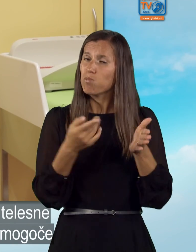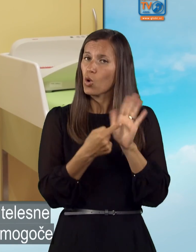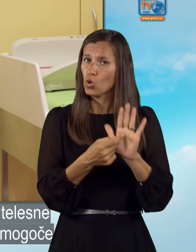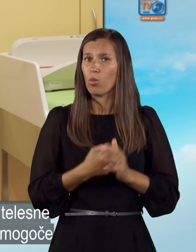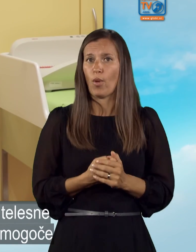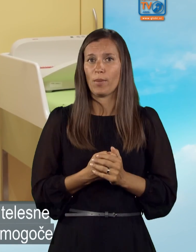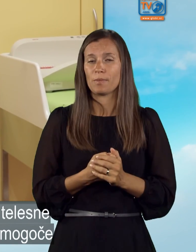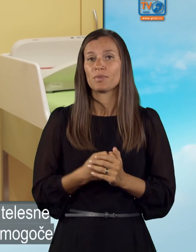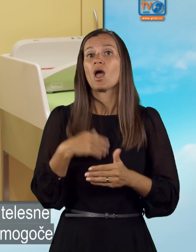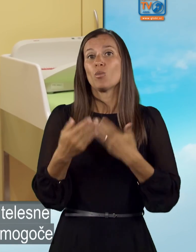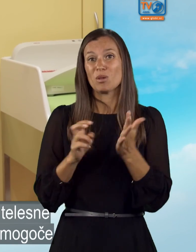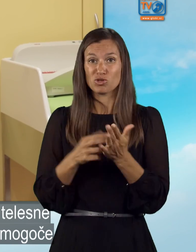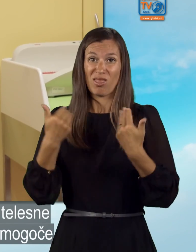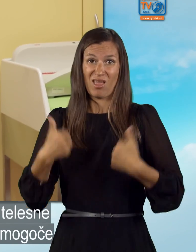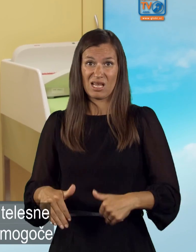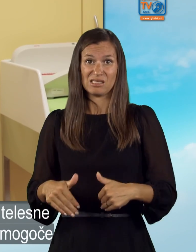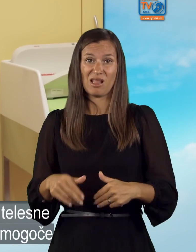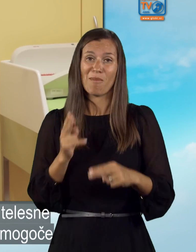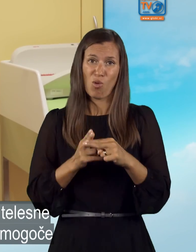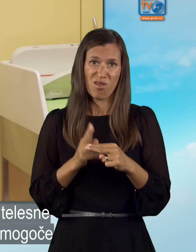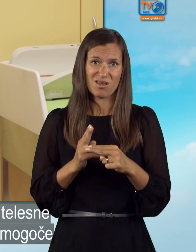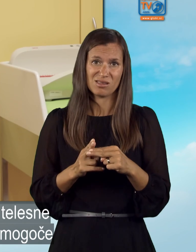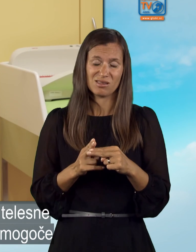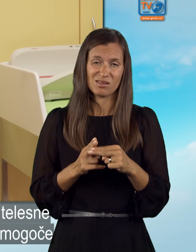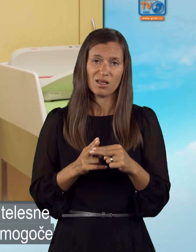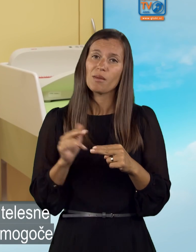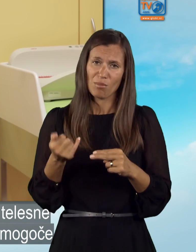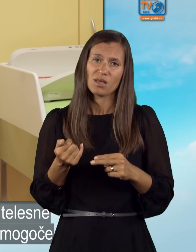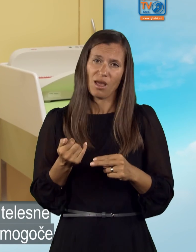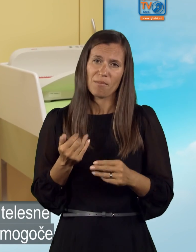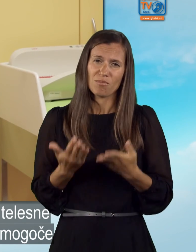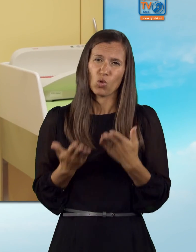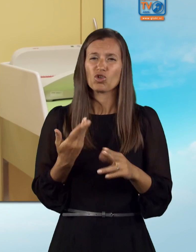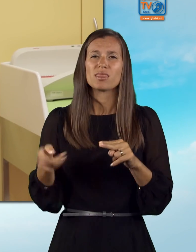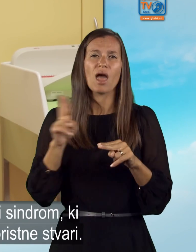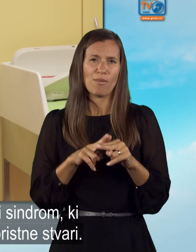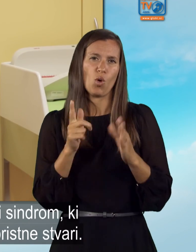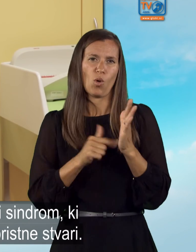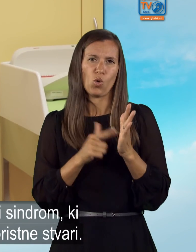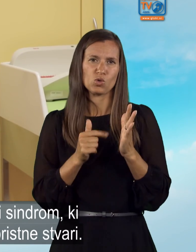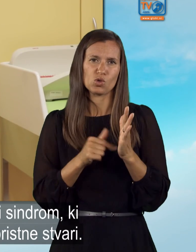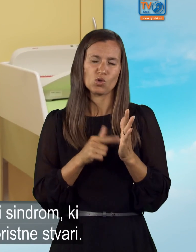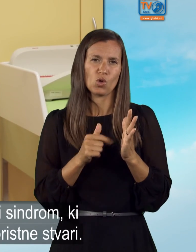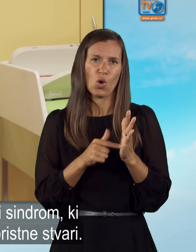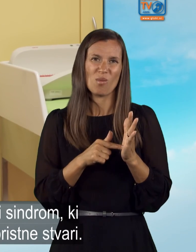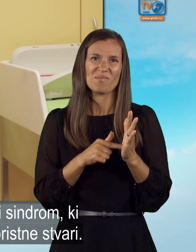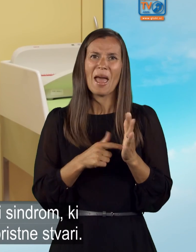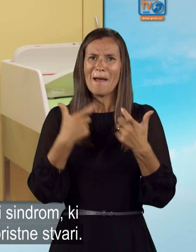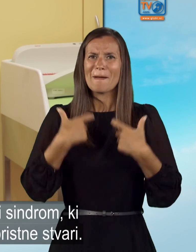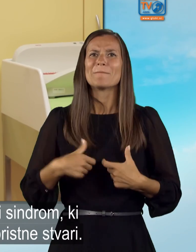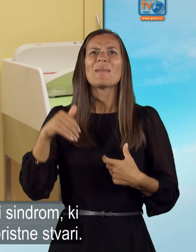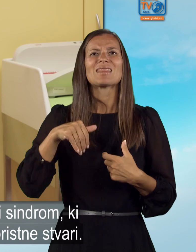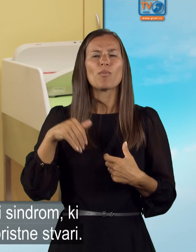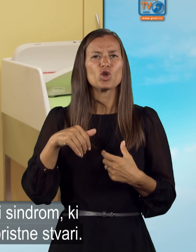greva potem na te telesne bolezni, pa seveda je mogoče najbolj pogosto omenjen danes